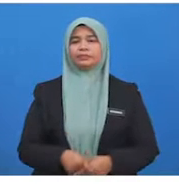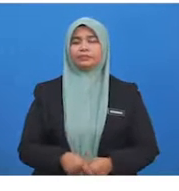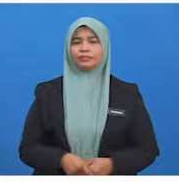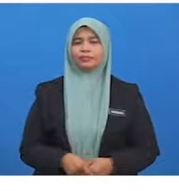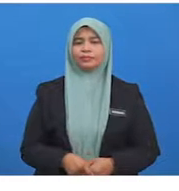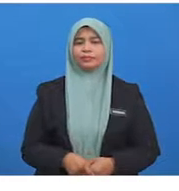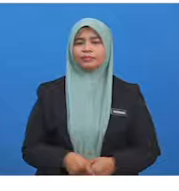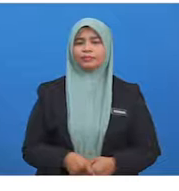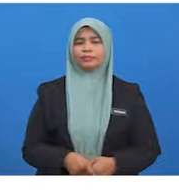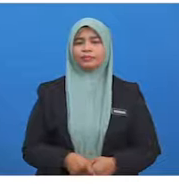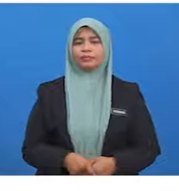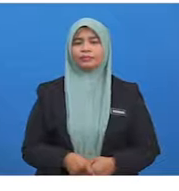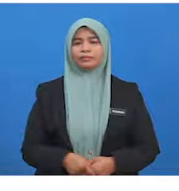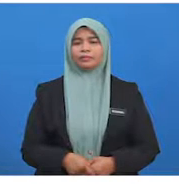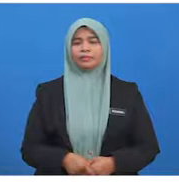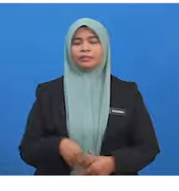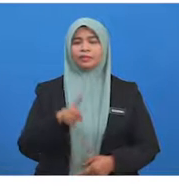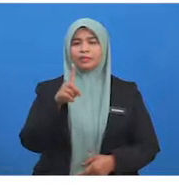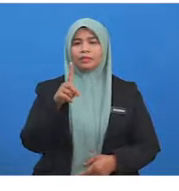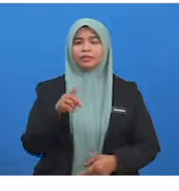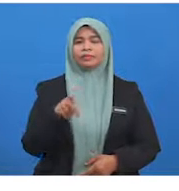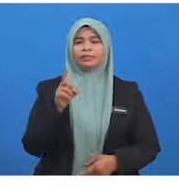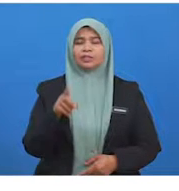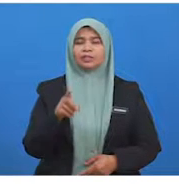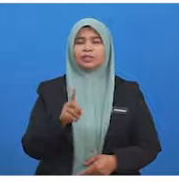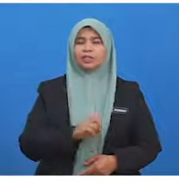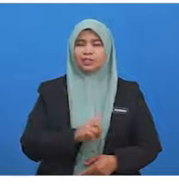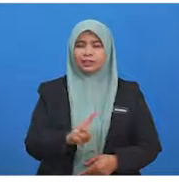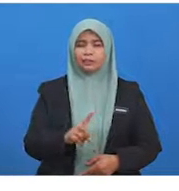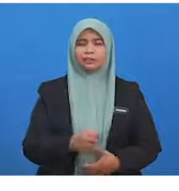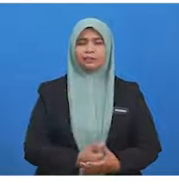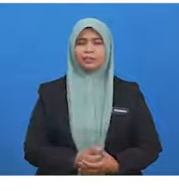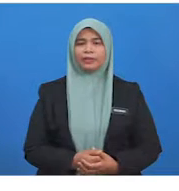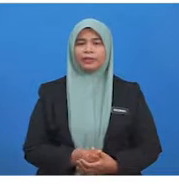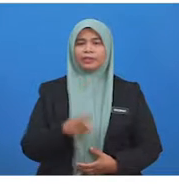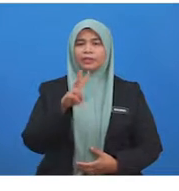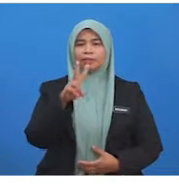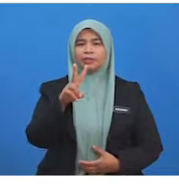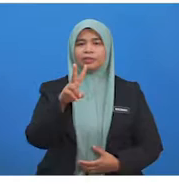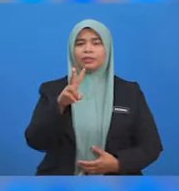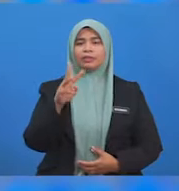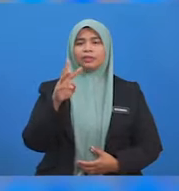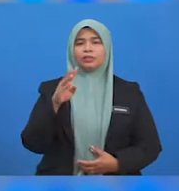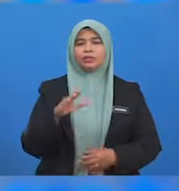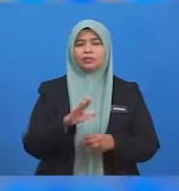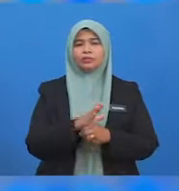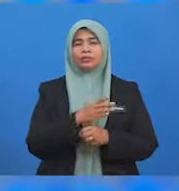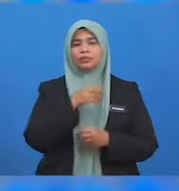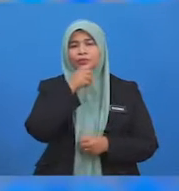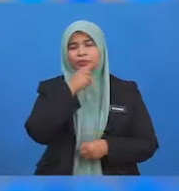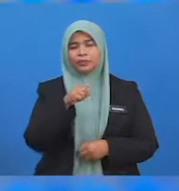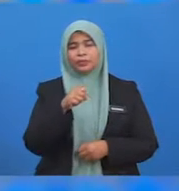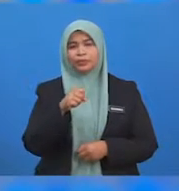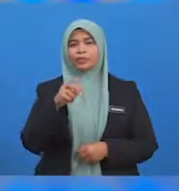beragama Islam. Yang kedua, mukallaf. Kanak-kanak dan orang gila tidak boleh menerima